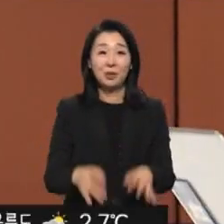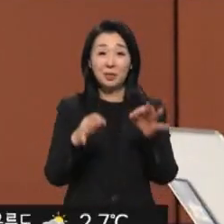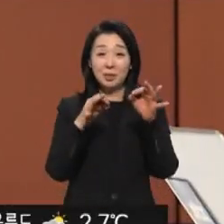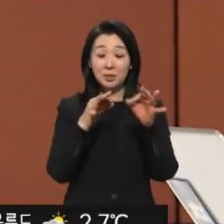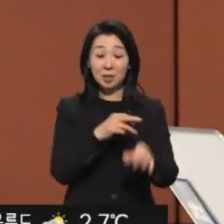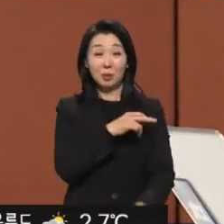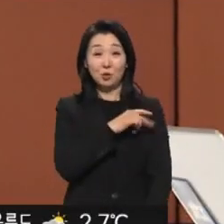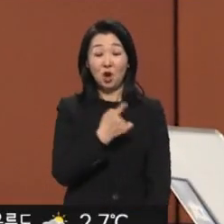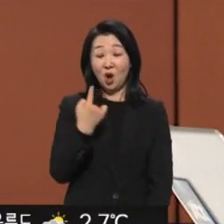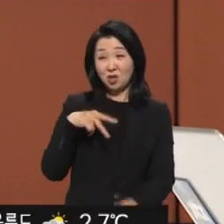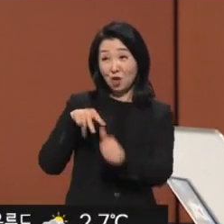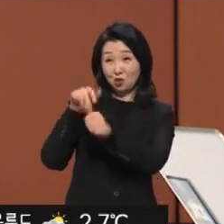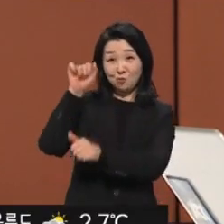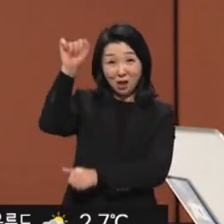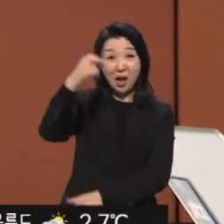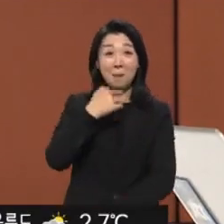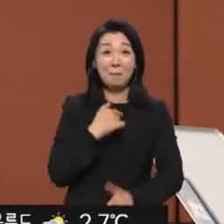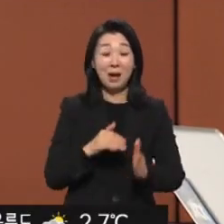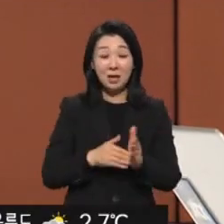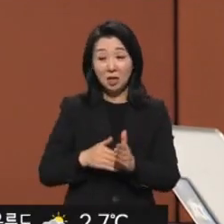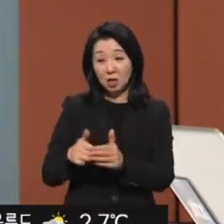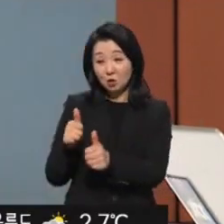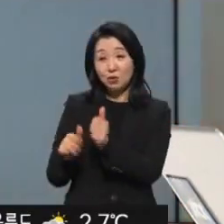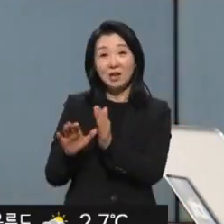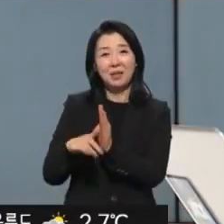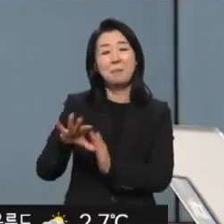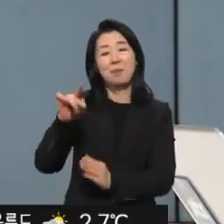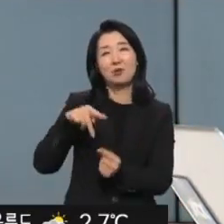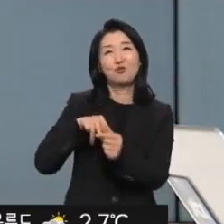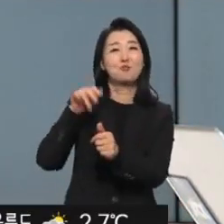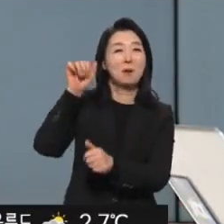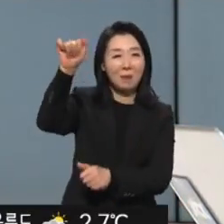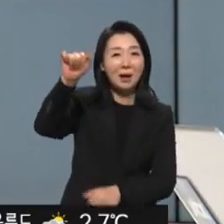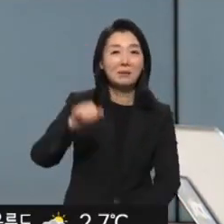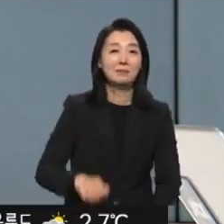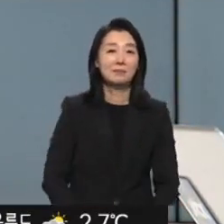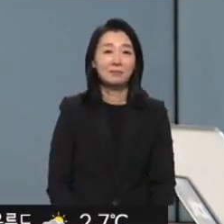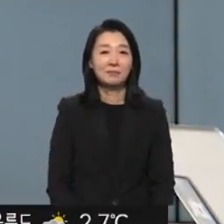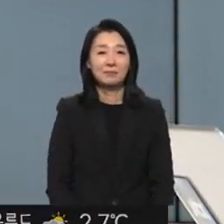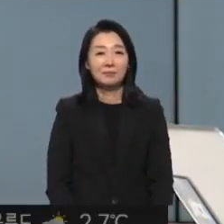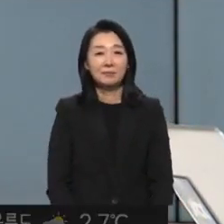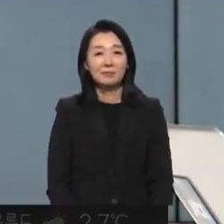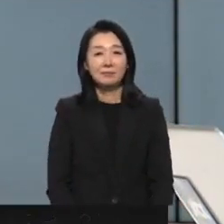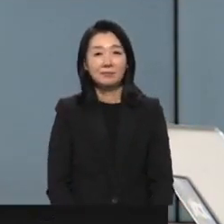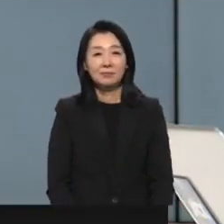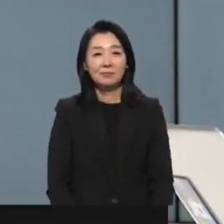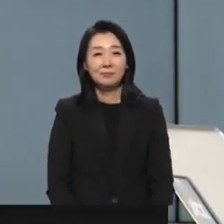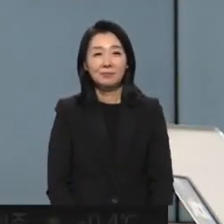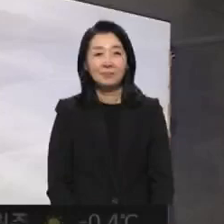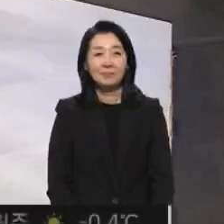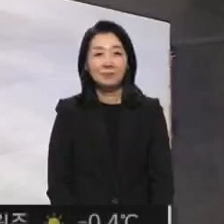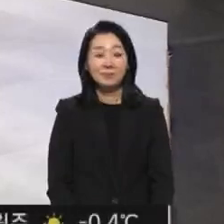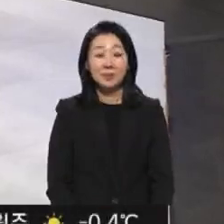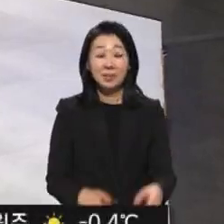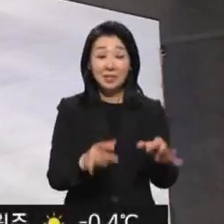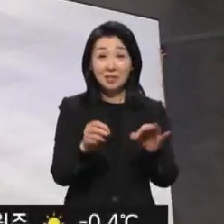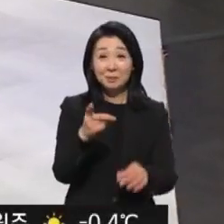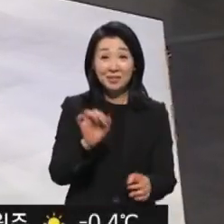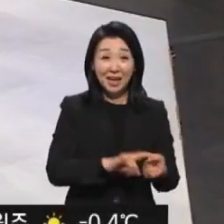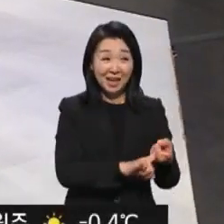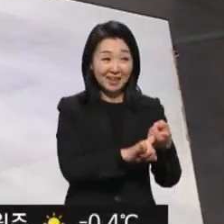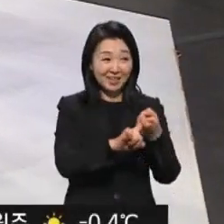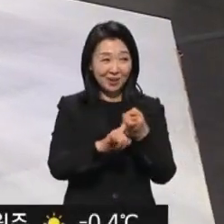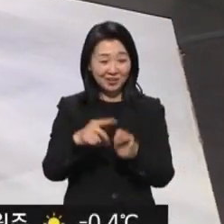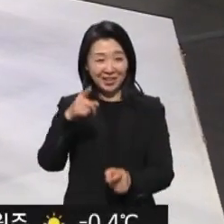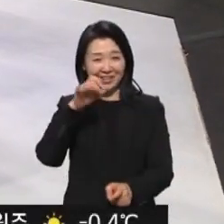의원이 어제 출마 선언을 통해서 당권 주자들 중에서는 또 가장 먼저 또 앞서 나가는 그런 모습을 좀 보였는데 특히 이제 김장 연대로